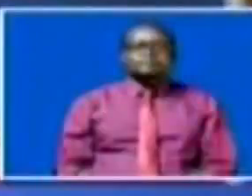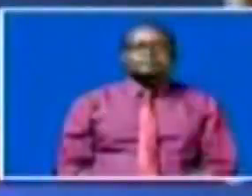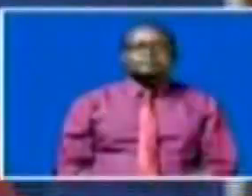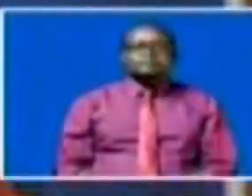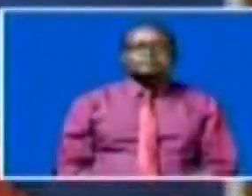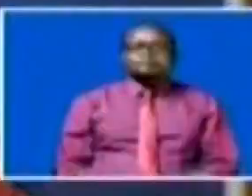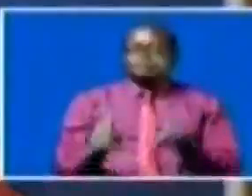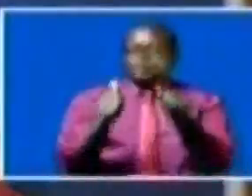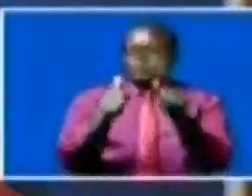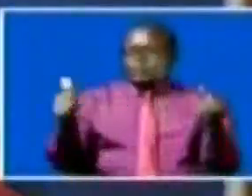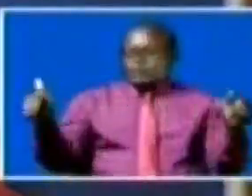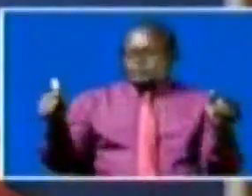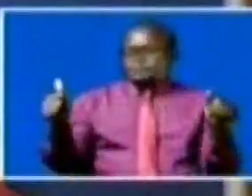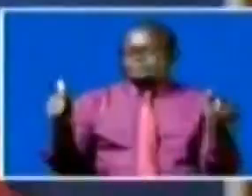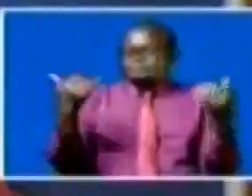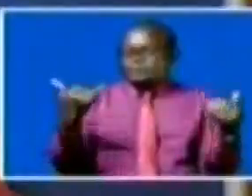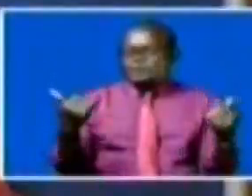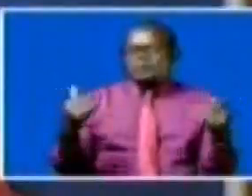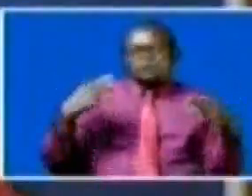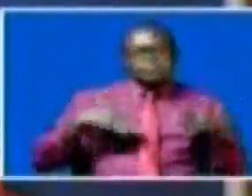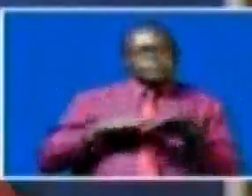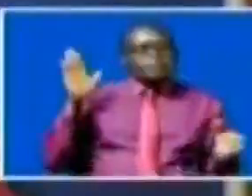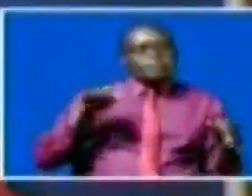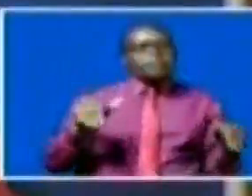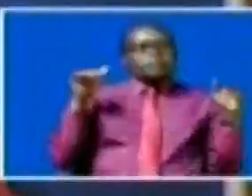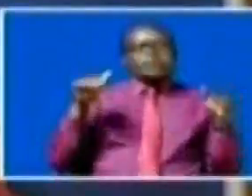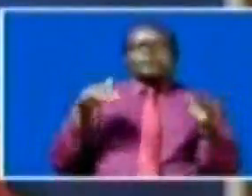Na basi mtazamaji, kufikia hapo najua wengi mlikuwa